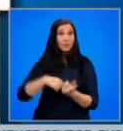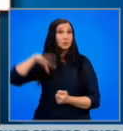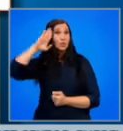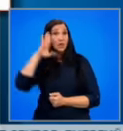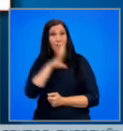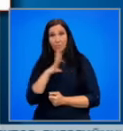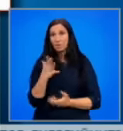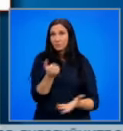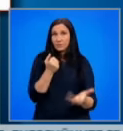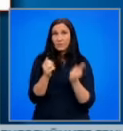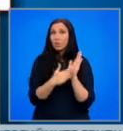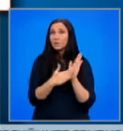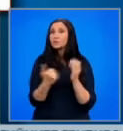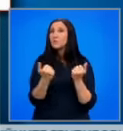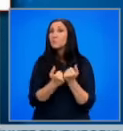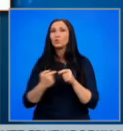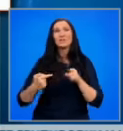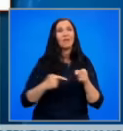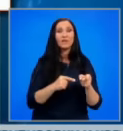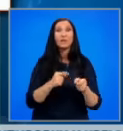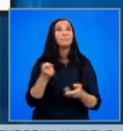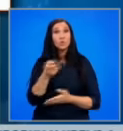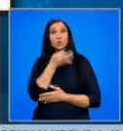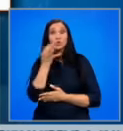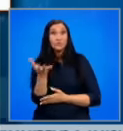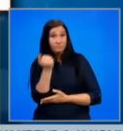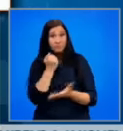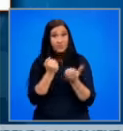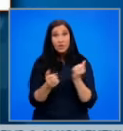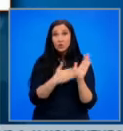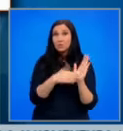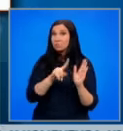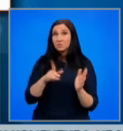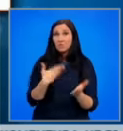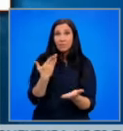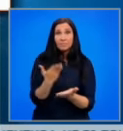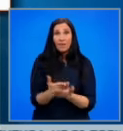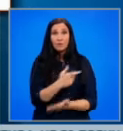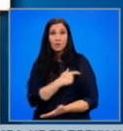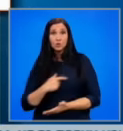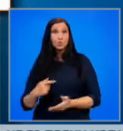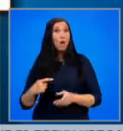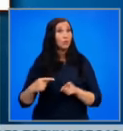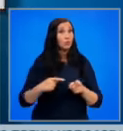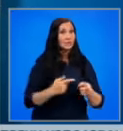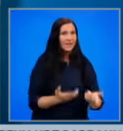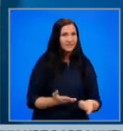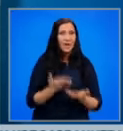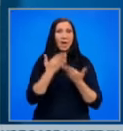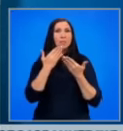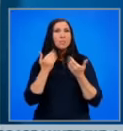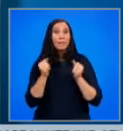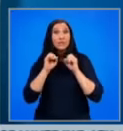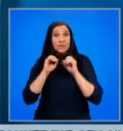борда иземват доказателства вместо следователите. А в случая иззетите доказателства не са предоставени на националното следствие. Няма